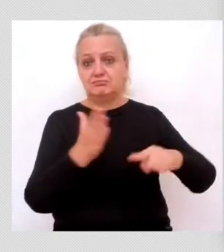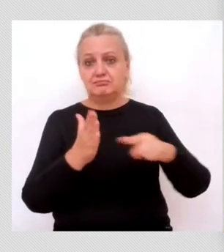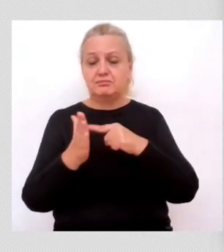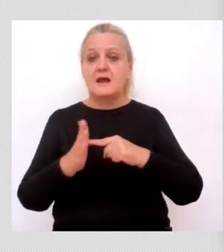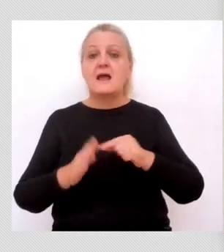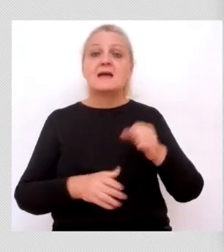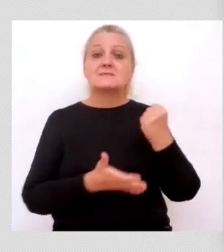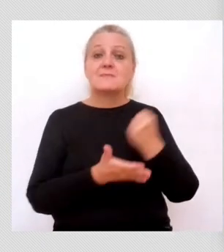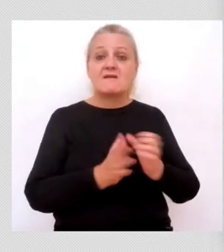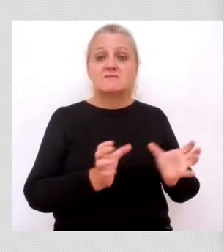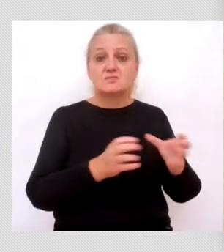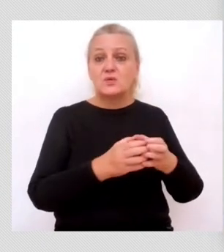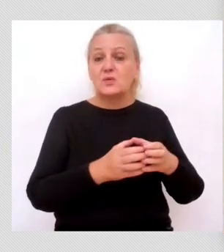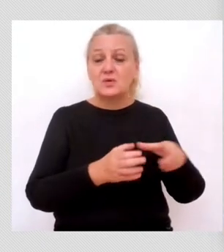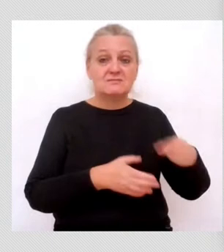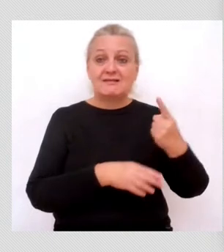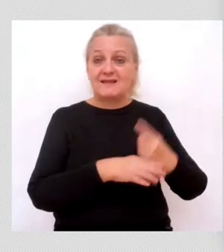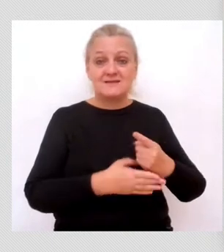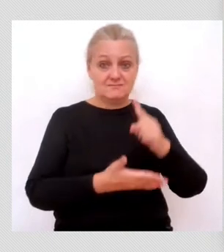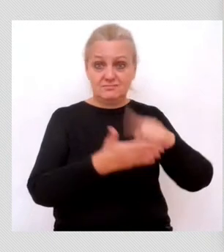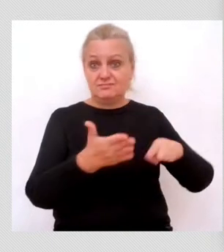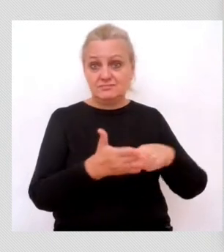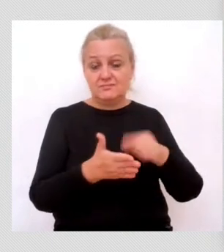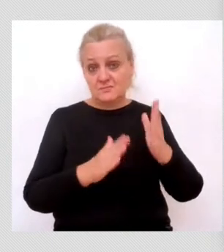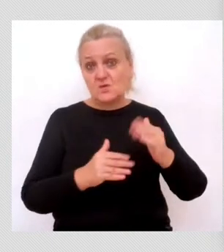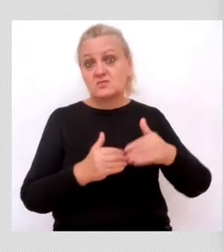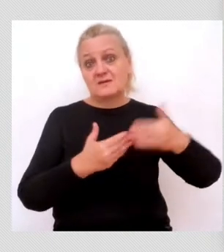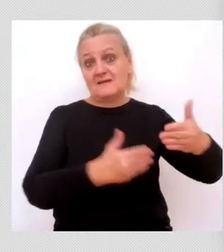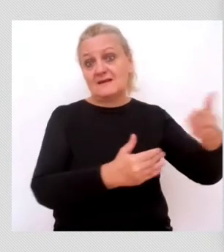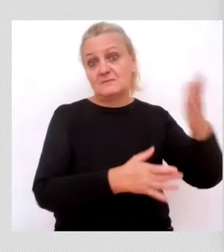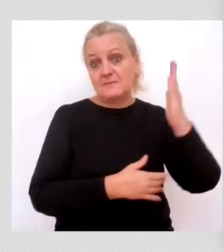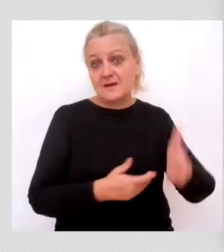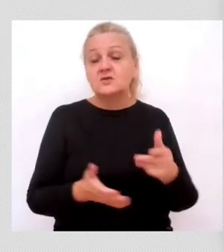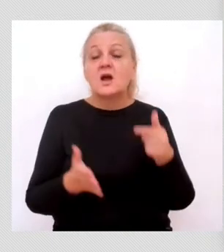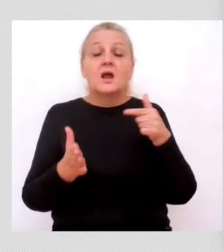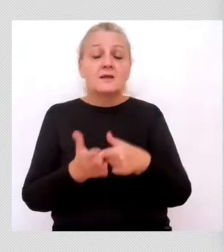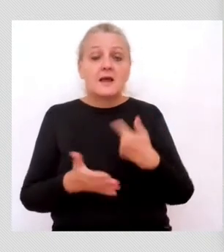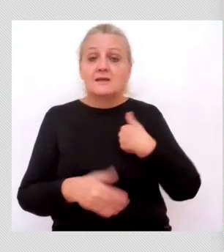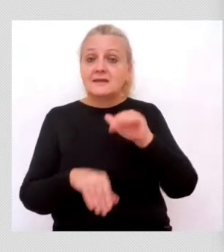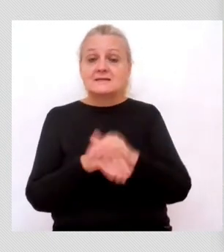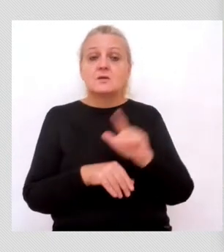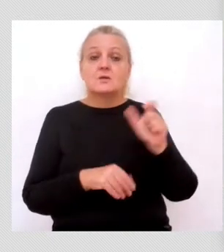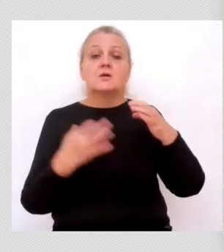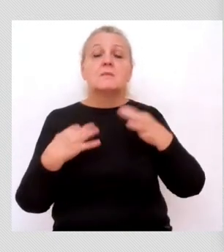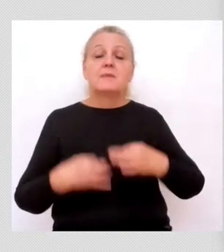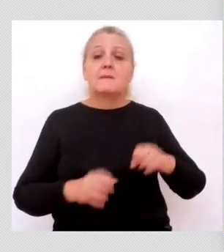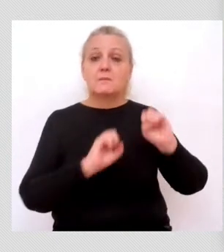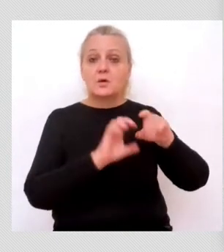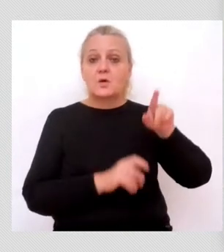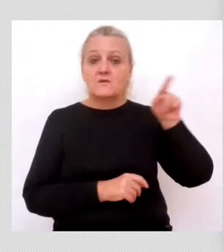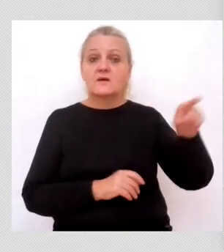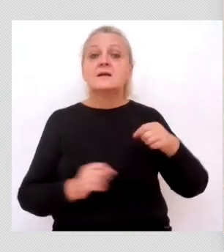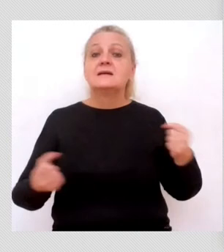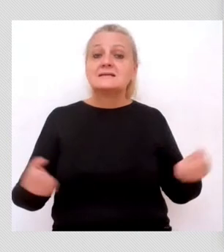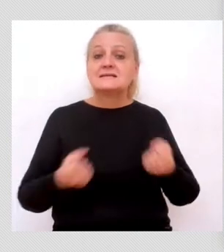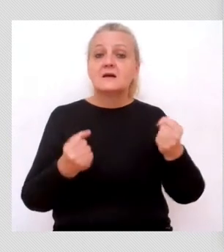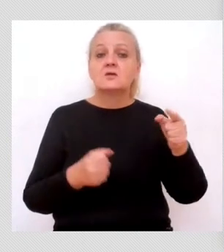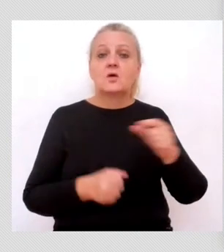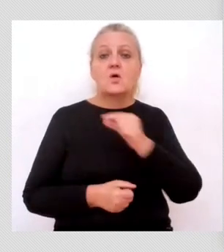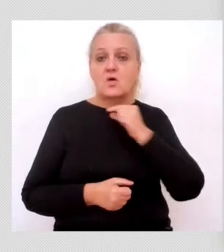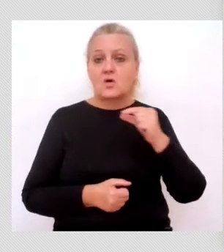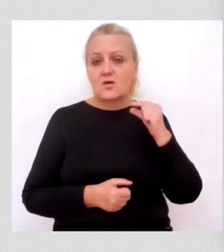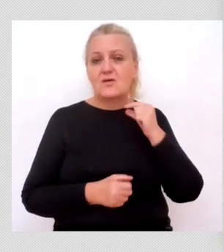wspólnot lokalnych. Nie zgadzam się z tym, co powiedział pan profesor, zaangażowaniem